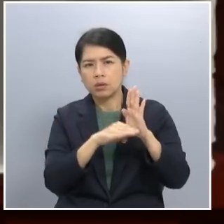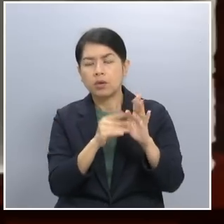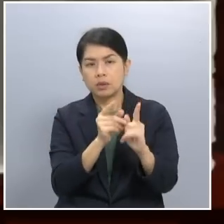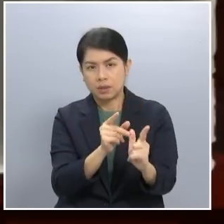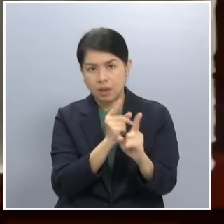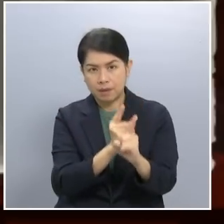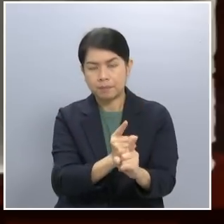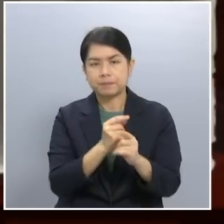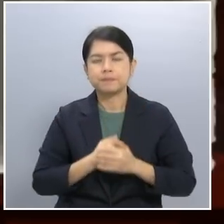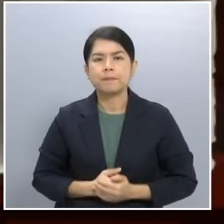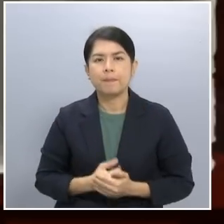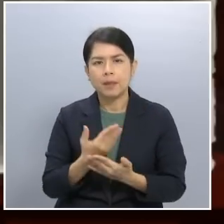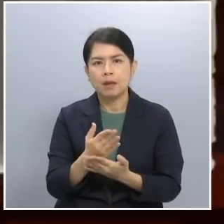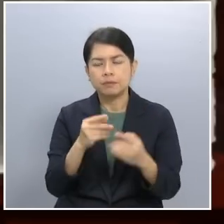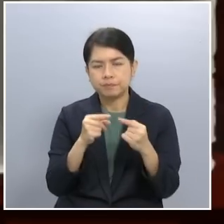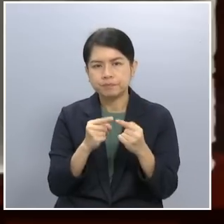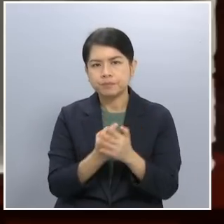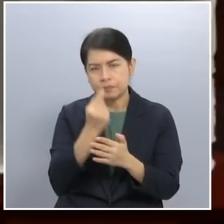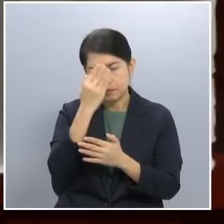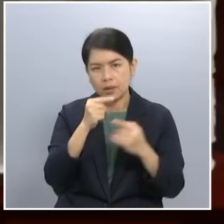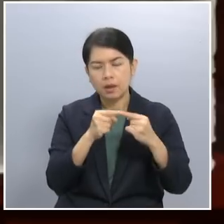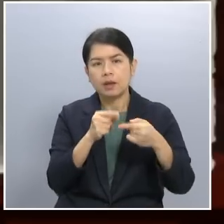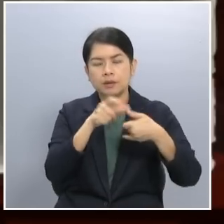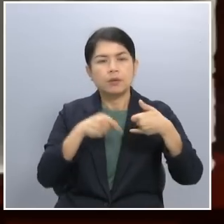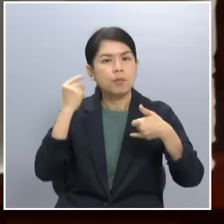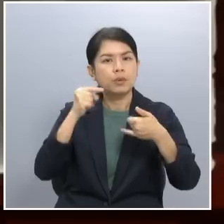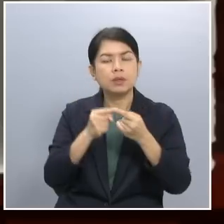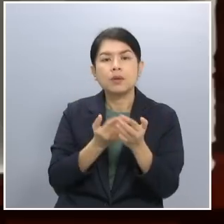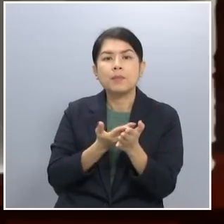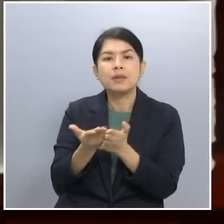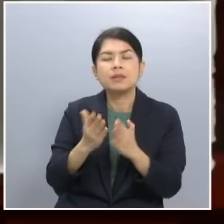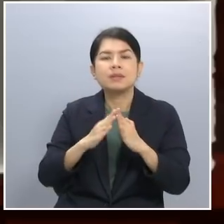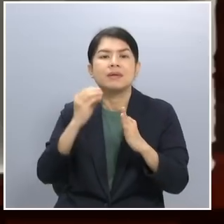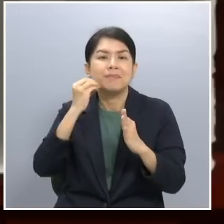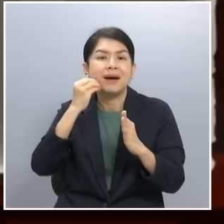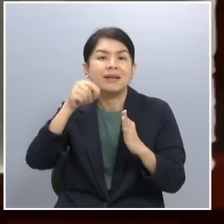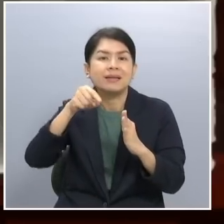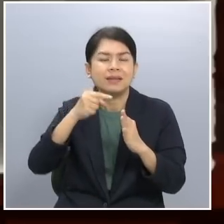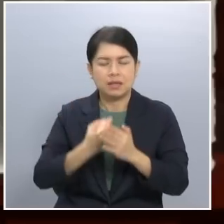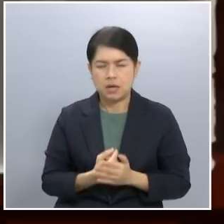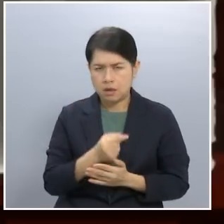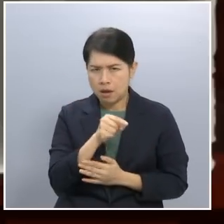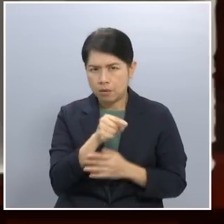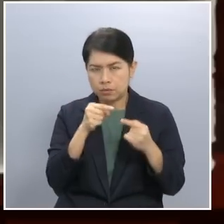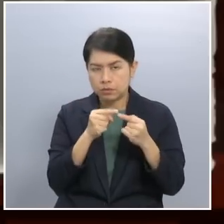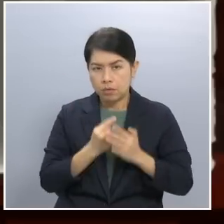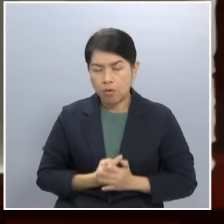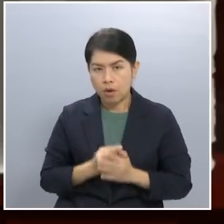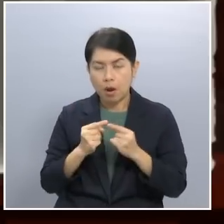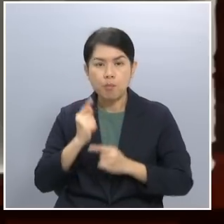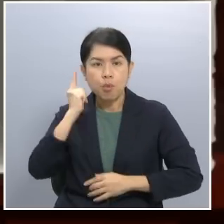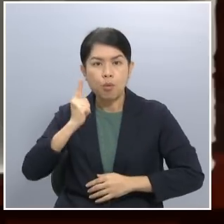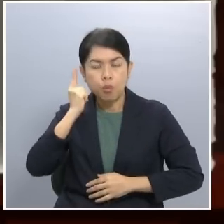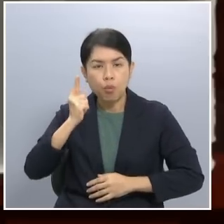สุดท้ายเนี่ยก็คือพิทักษ์ทรัพย์กันเรียบร้อยหลังจากนั้นก็ถึงได้มีการเอาบ้านหลังนั้นเนี่ยออกมาขายแล้วกมลพรเนี่ยไม่